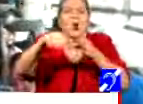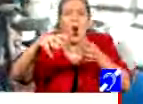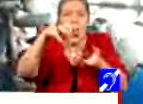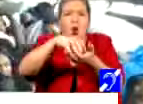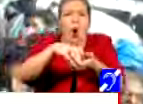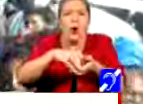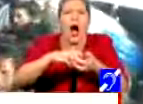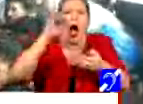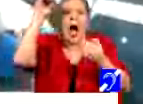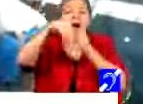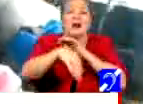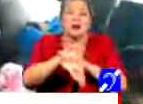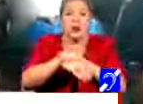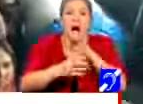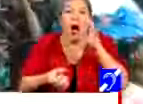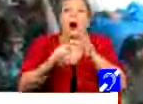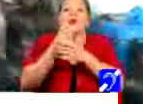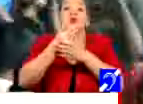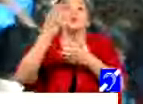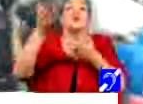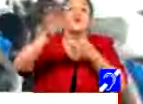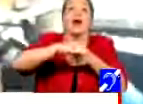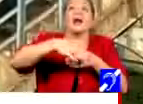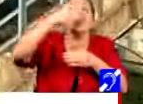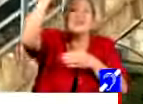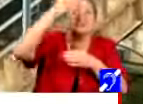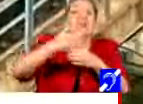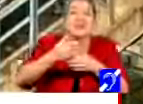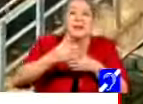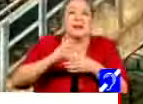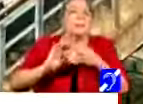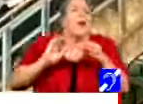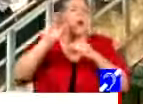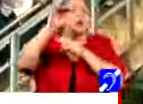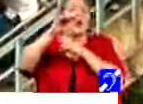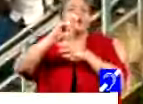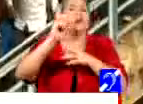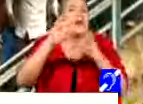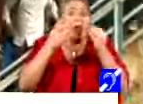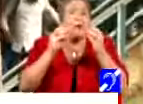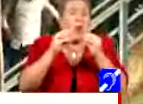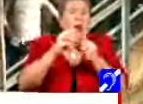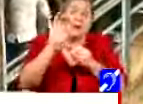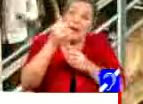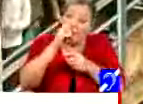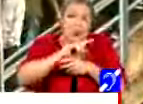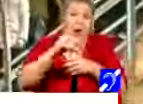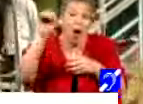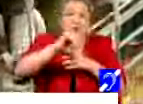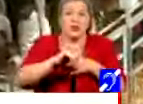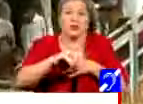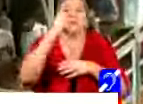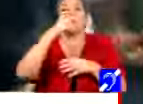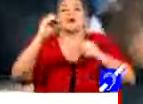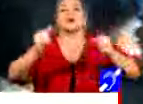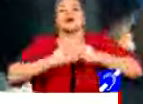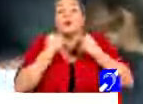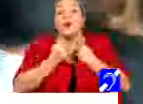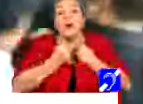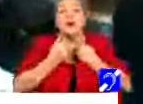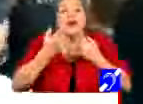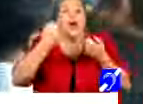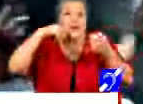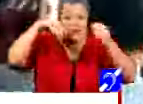prăbușit, după ce începuseră să cadă bucăți de zidărie. Podul era șubret, dar nu cedase. Panica a izbucnit pentru că sub el se adăposteau